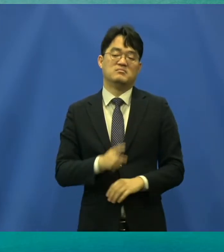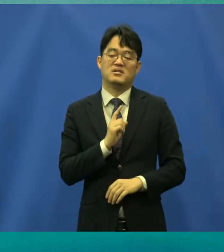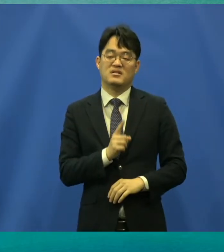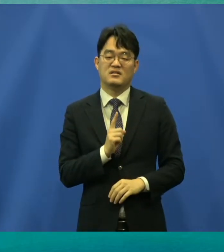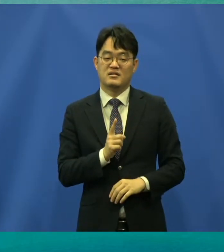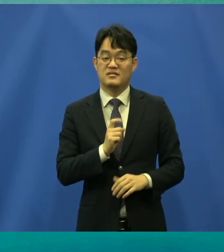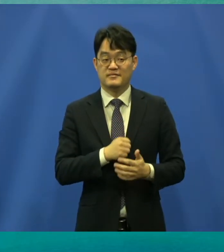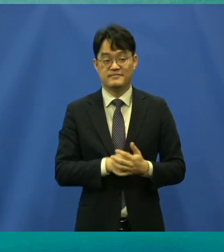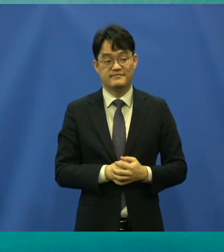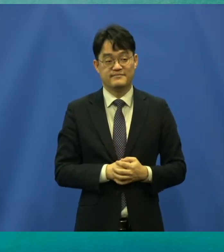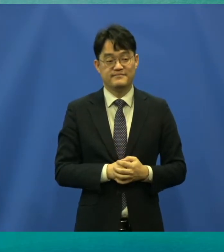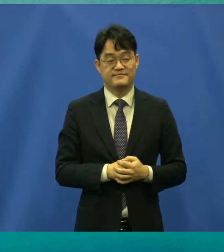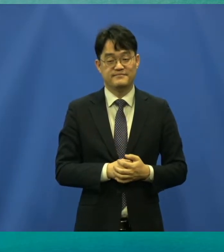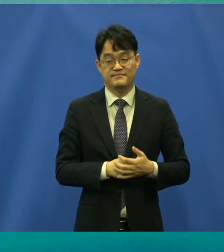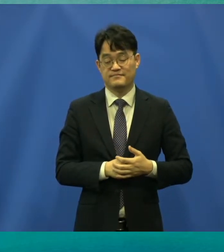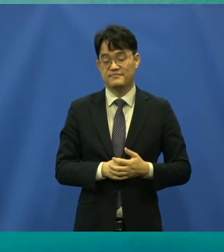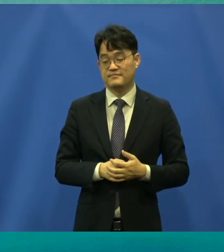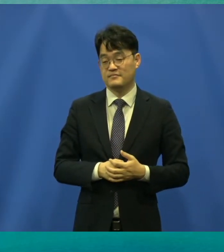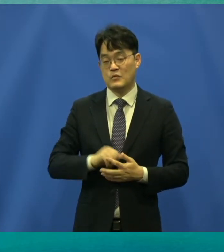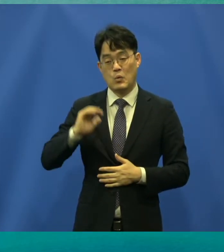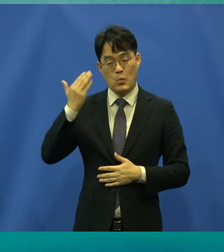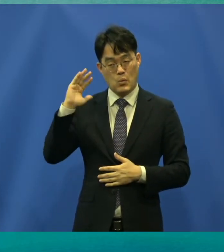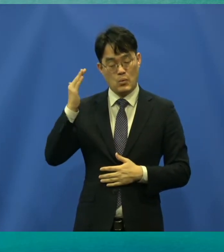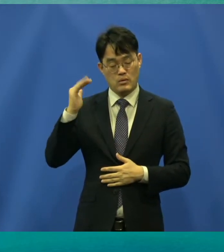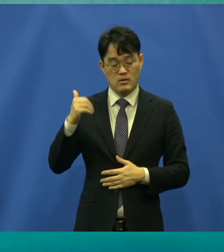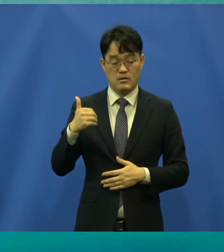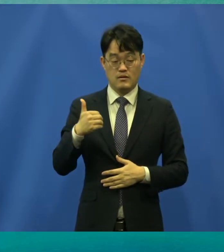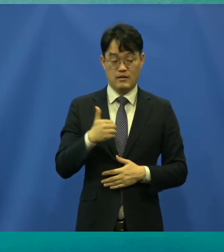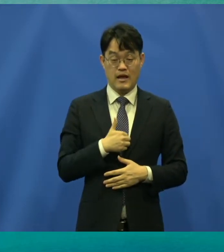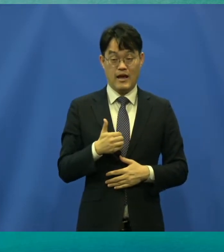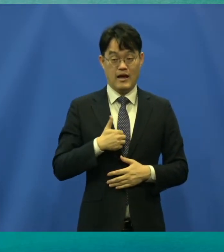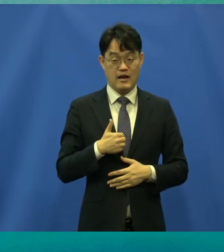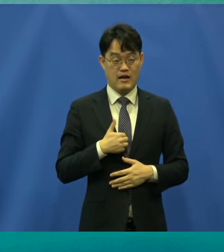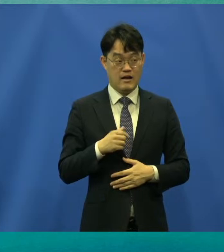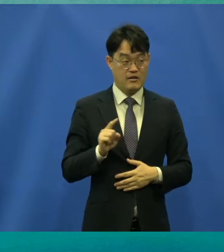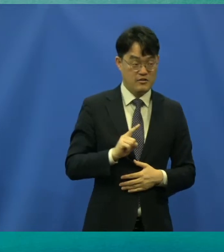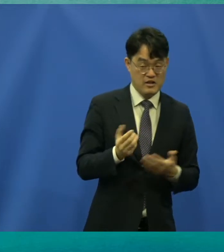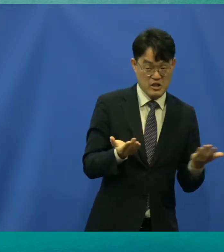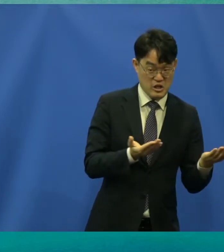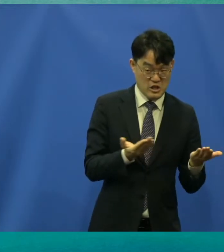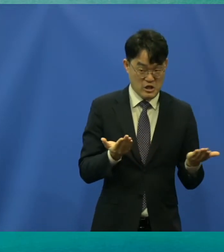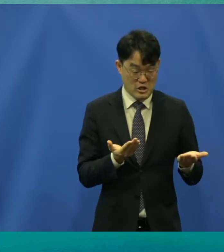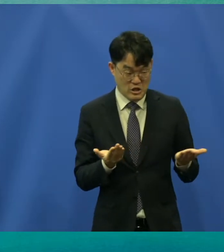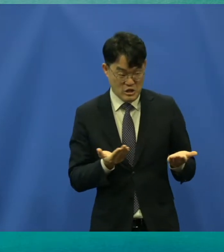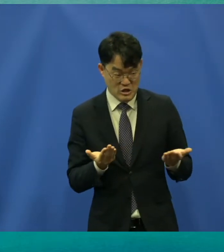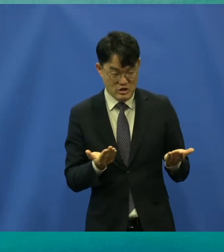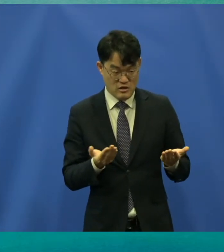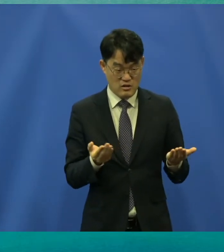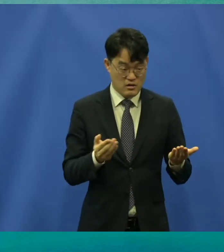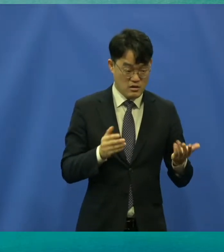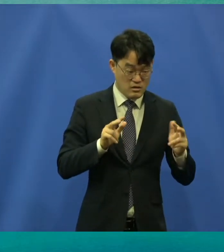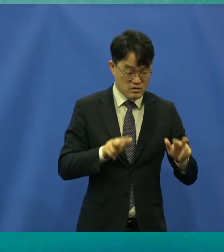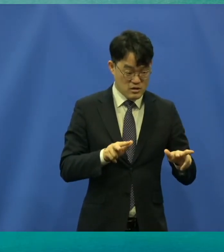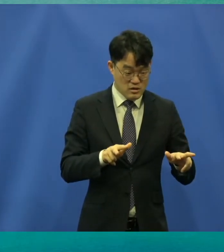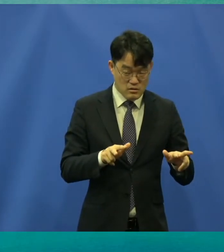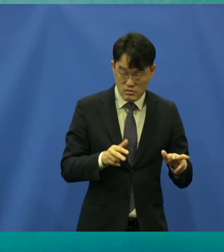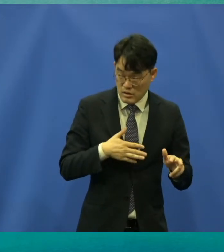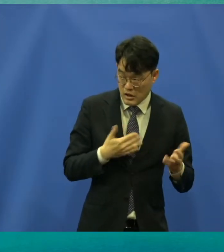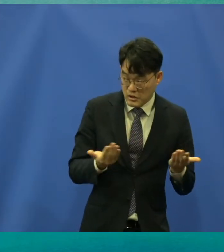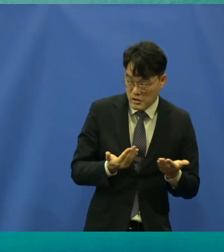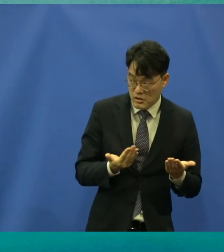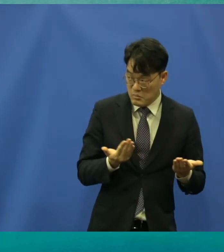여러분, 요즘은 내가 하고 있는 직종이 언제 없어질지도 모르는 불안감을 가지고 있습니다. 챗GPT 시대는 여러분